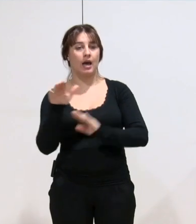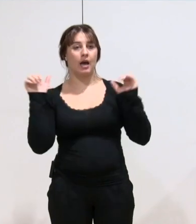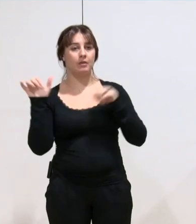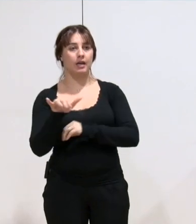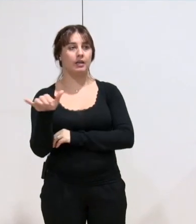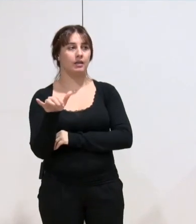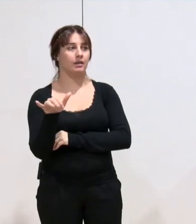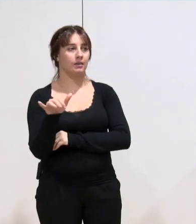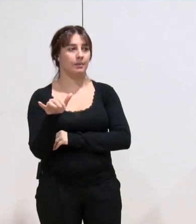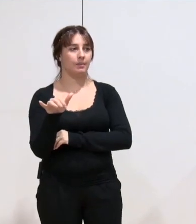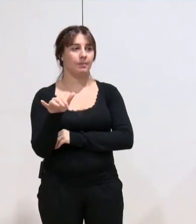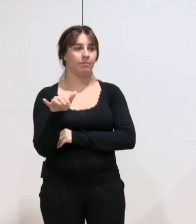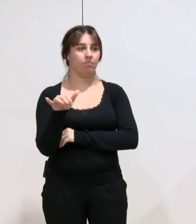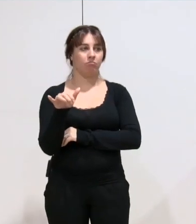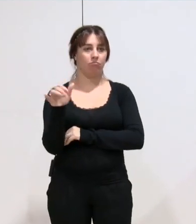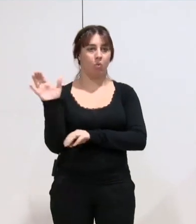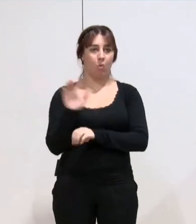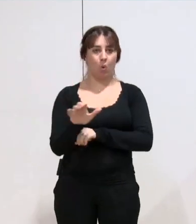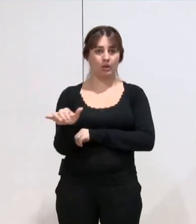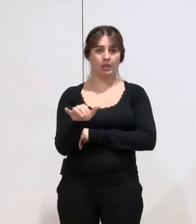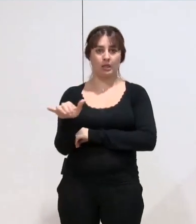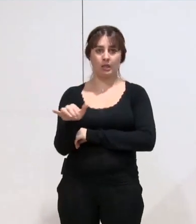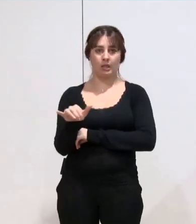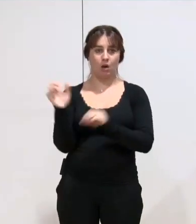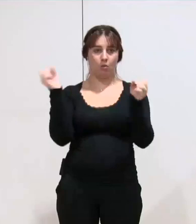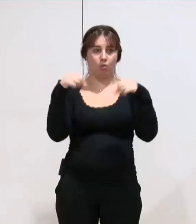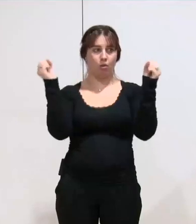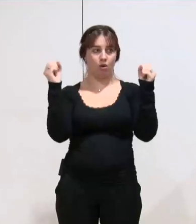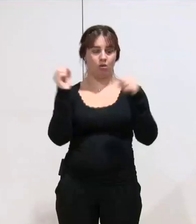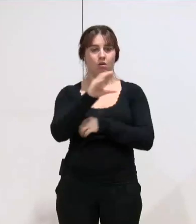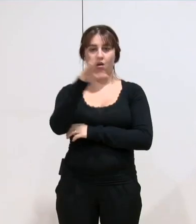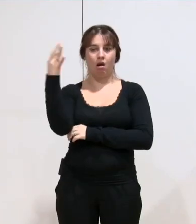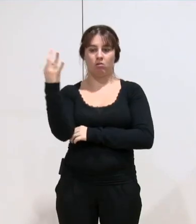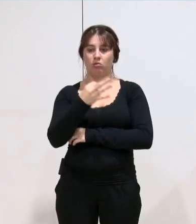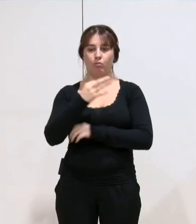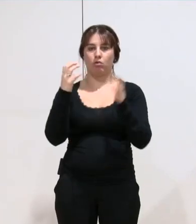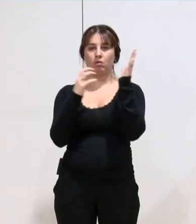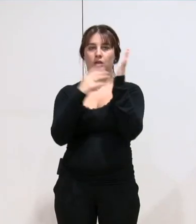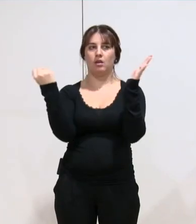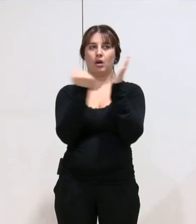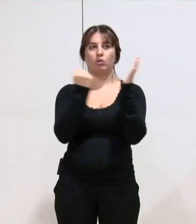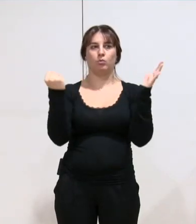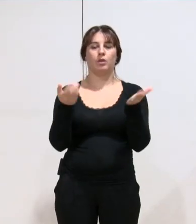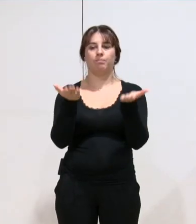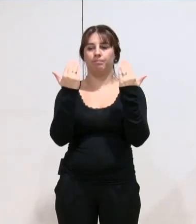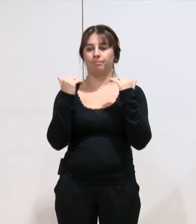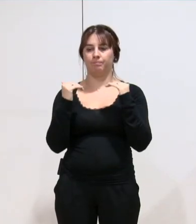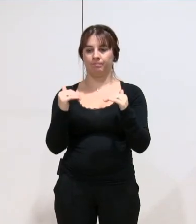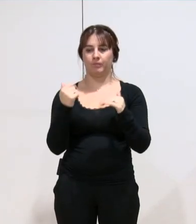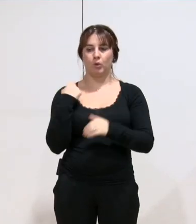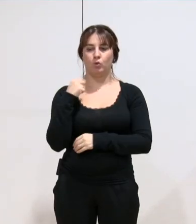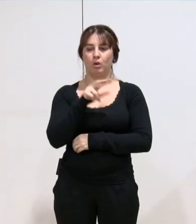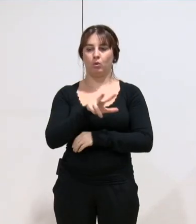s'abstient? Qui vote contre? Qui vote pour? Unanimité, délibération adoptée. La